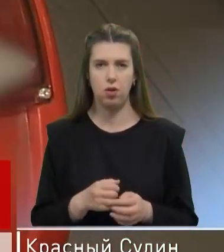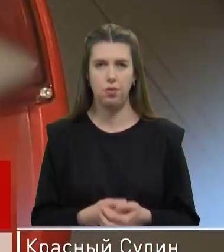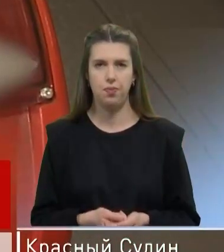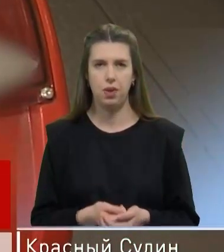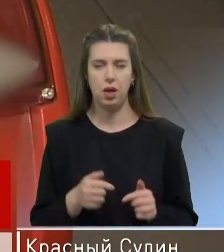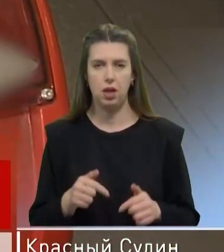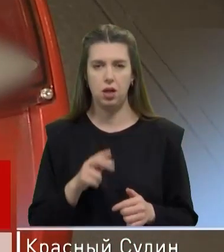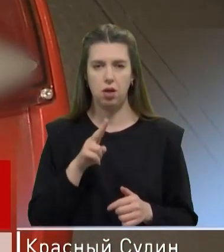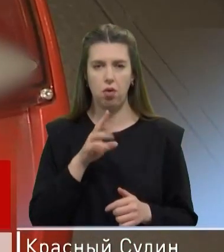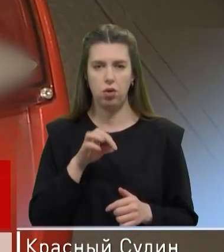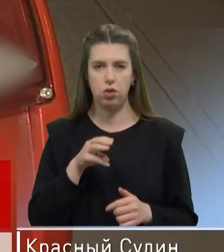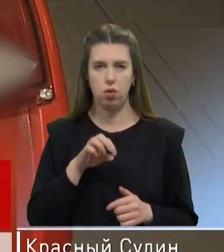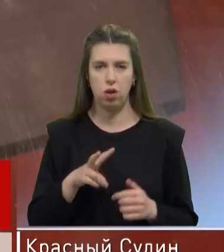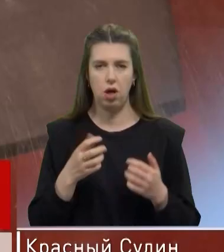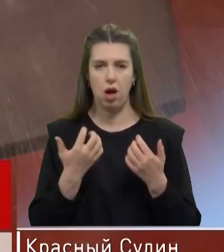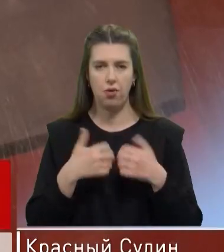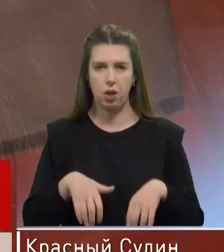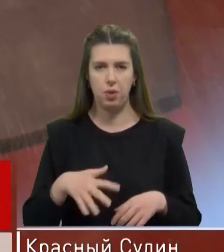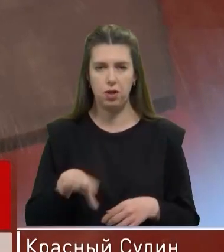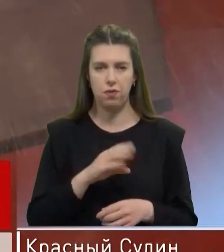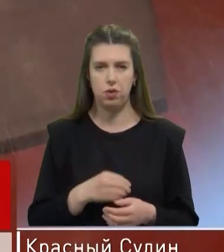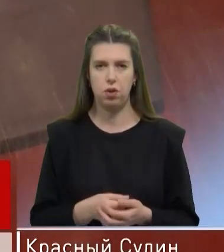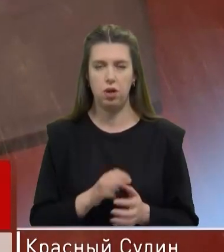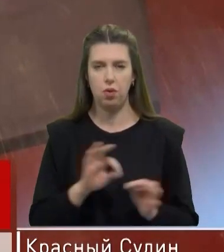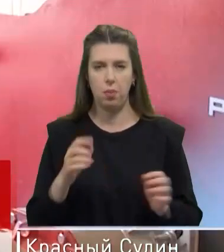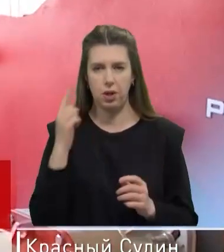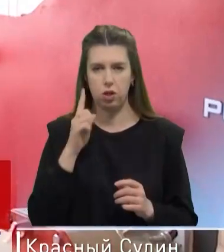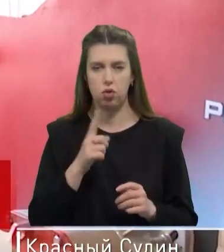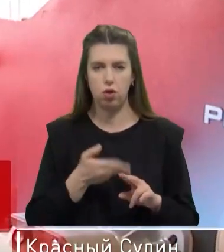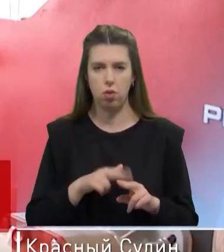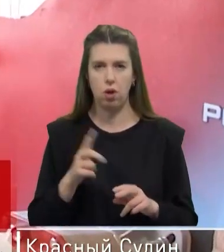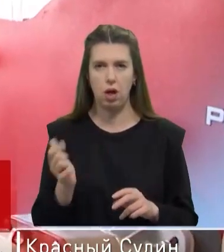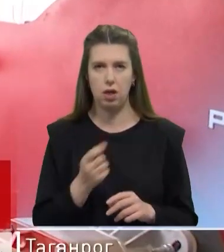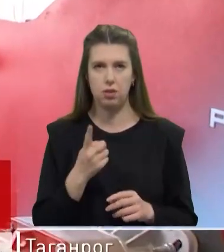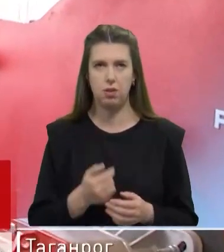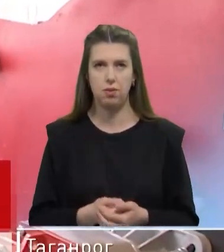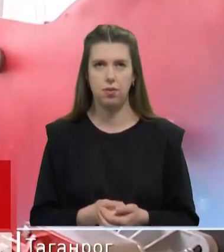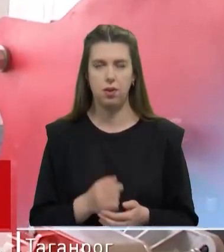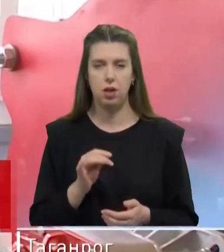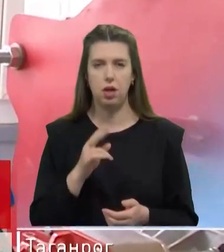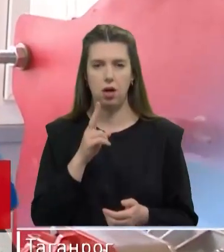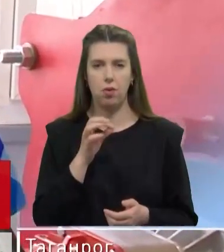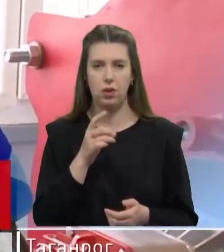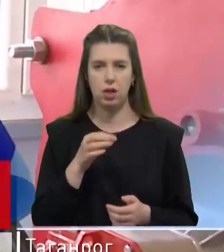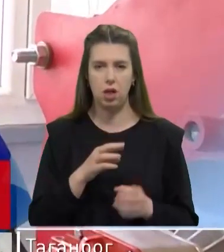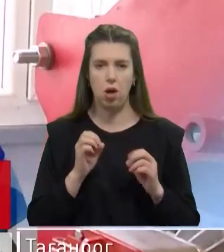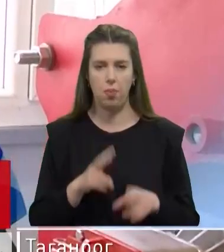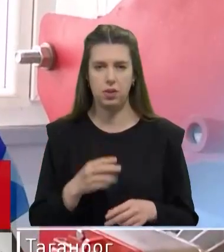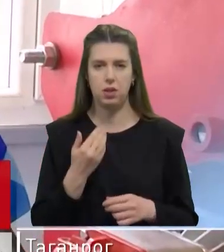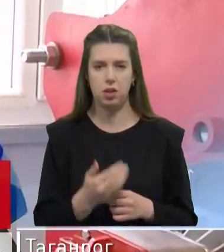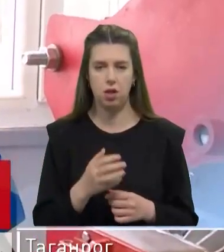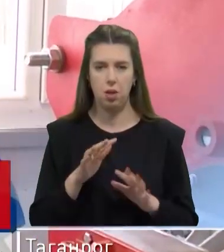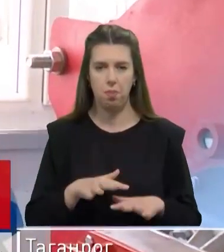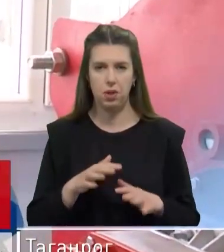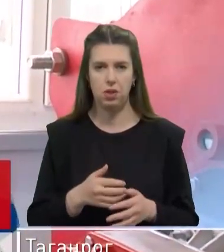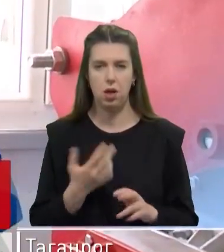оборудованием. Это котлы автоматикой. Мы прекрасно понимаем, что такое газ. И котельная является опасным производственным